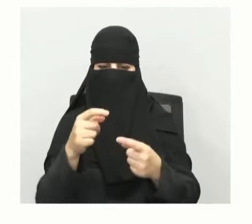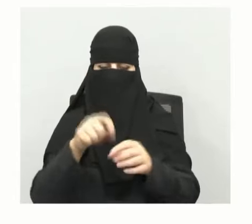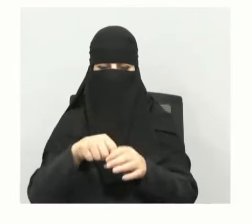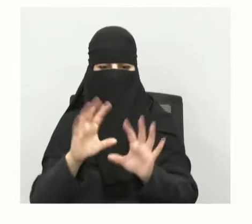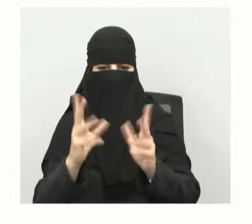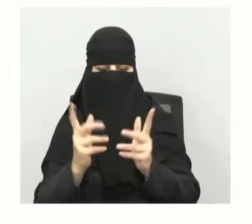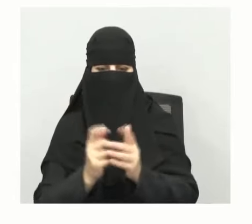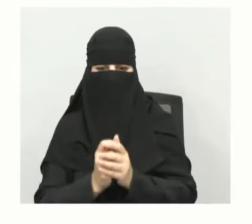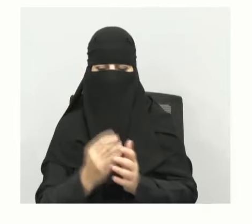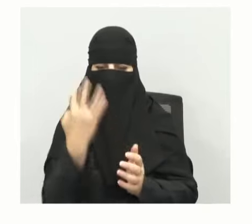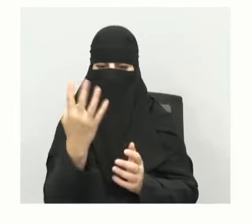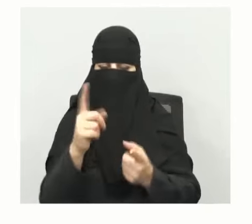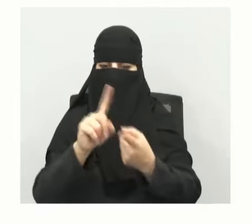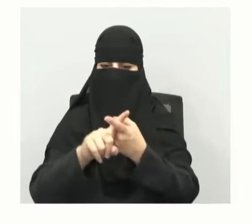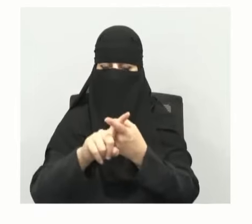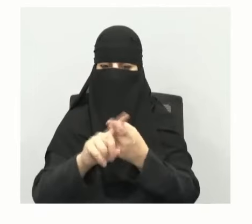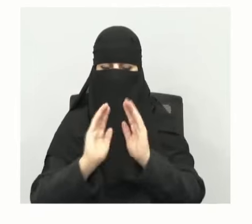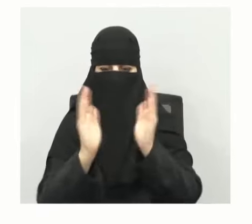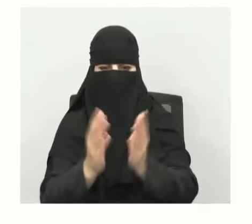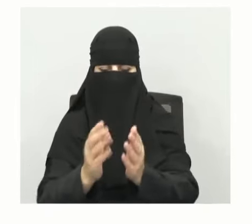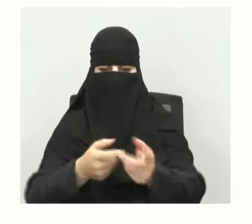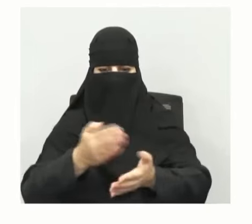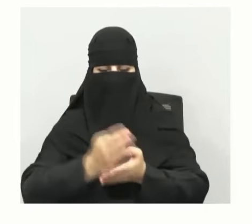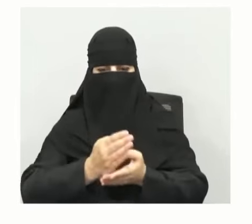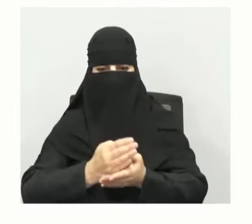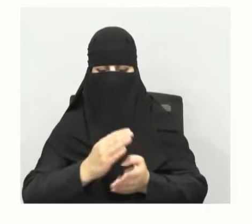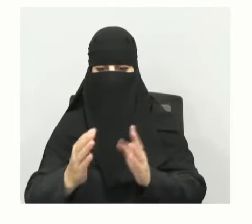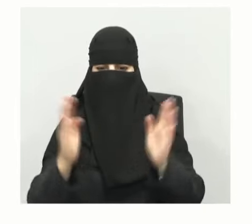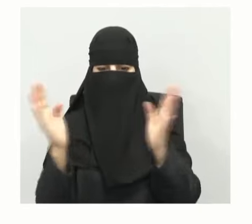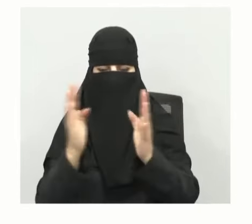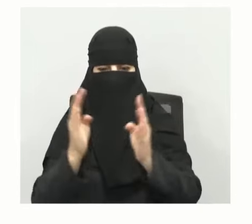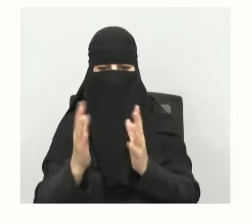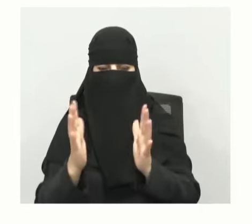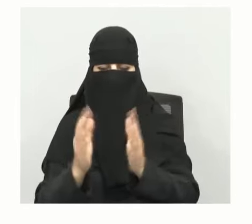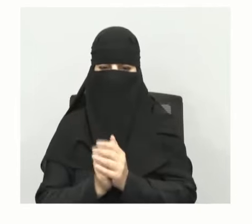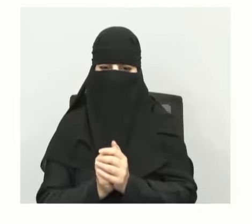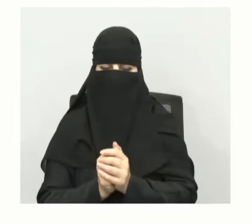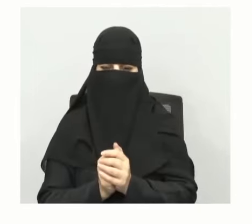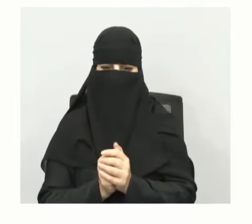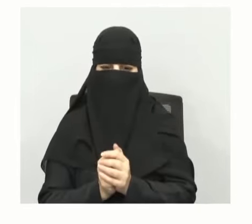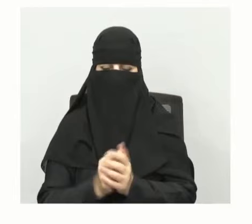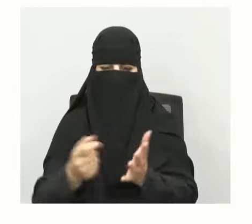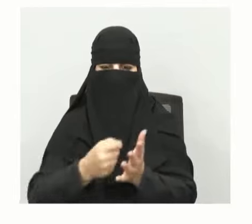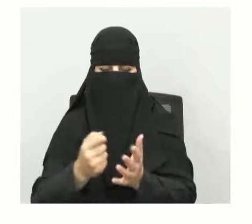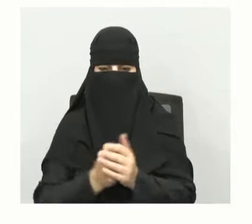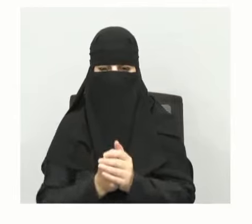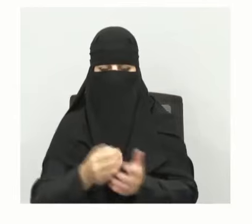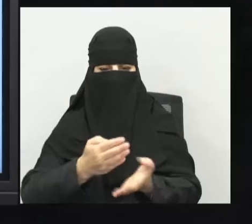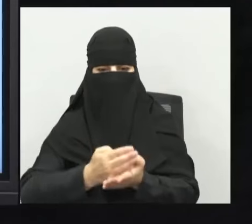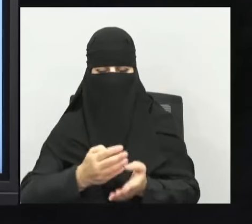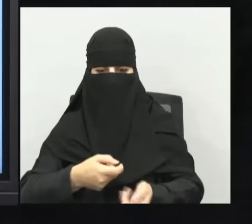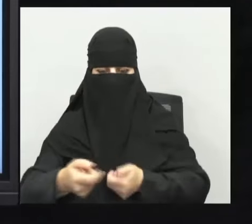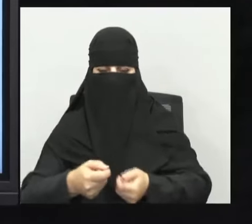ماذا اربعه تذاكر مجانيه كل تذكره مقابلها خمس تذاكر لابد ان اشتريها اذا اكتب عدد التذاكر